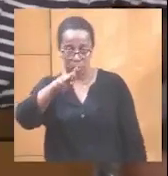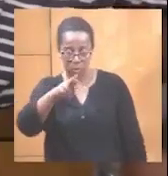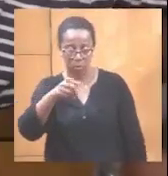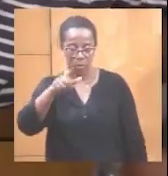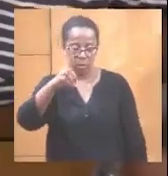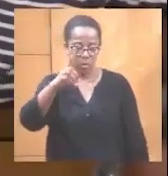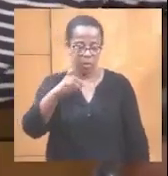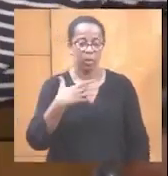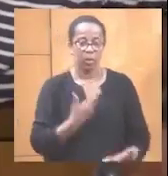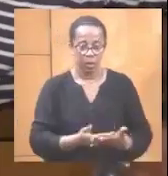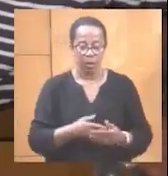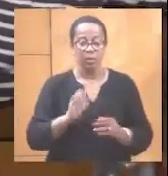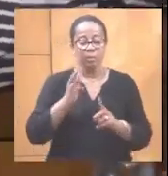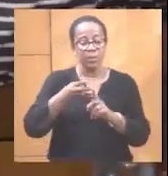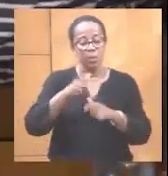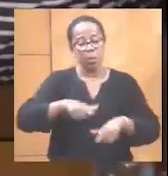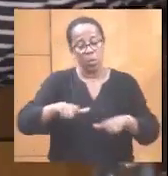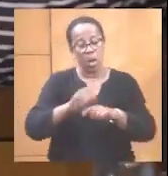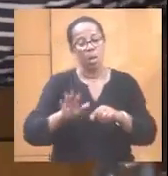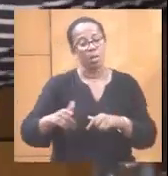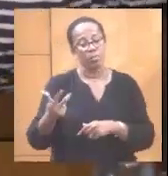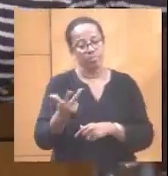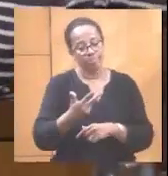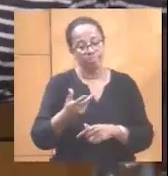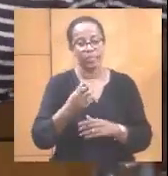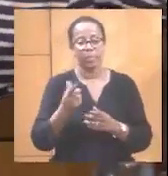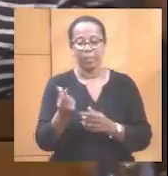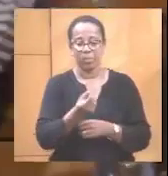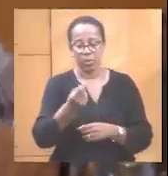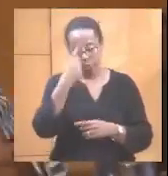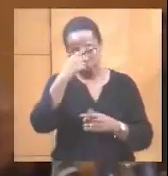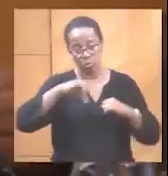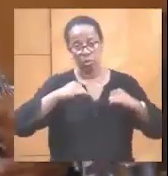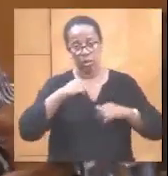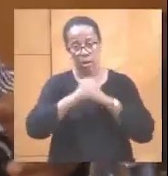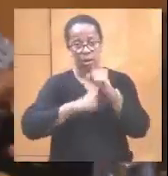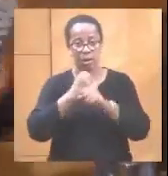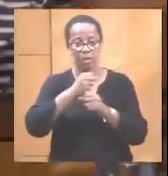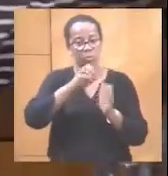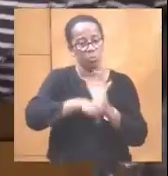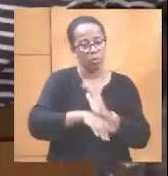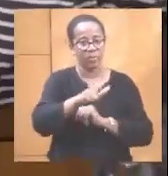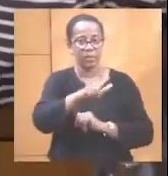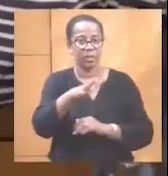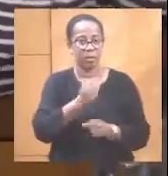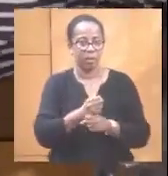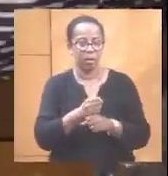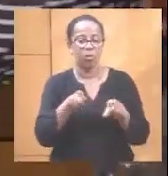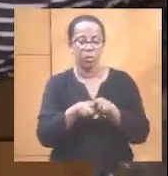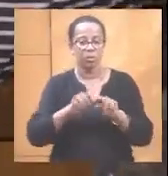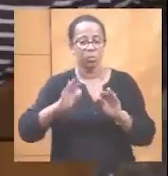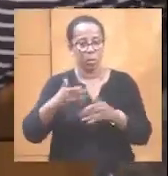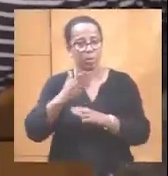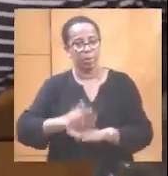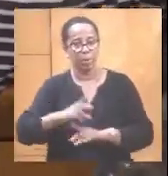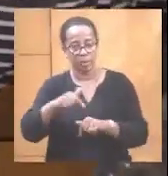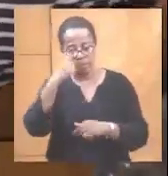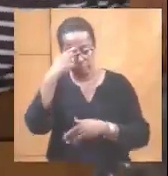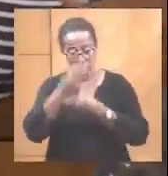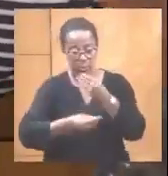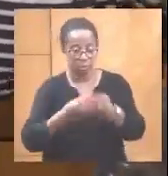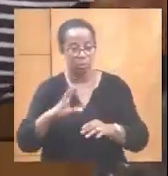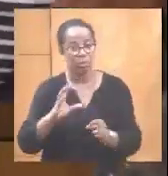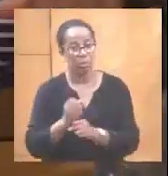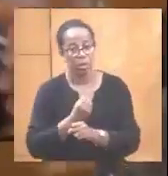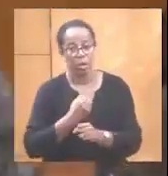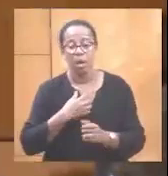Donc les missions locales, c'est les partenaires pour les jeunes de moins de 25 ans et les moyens sont mis à leur disposition pour qu'ils arrivent à